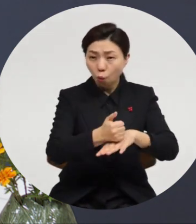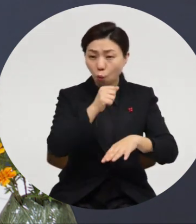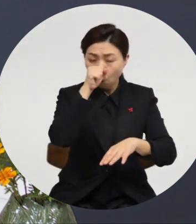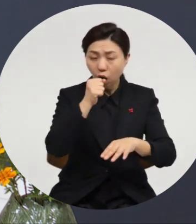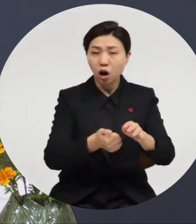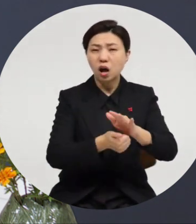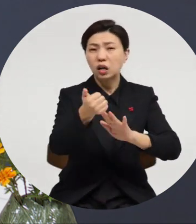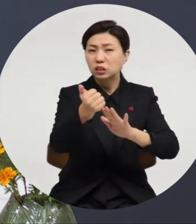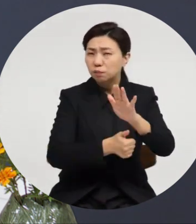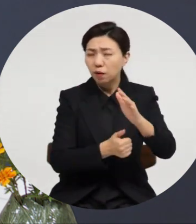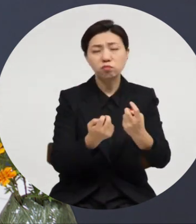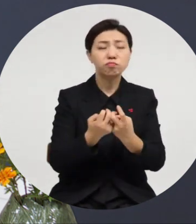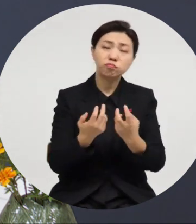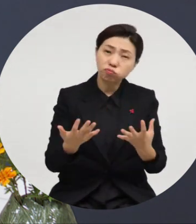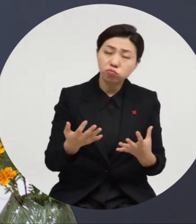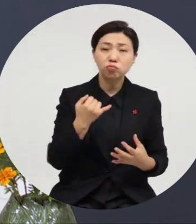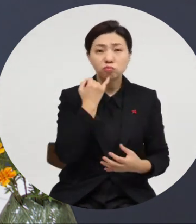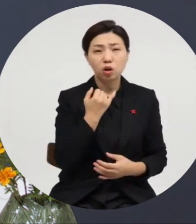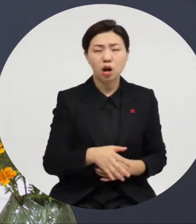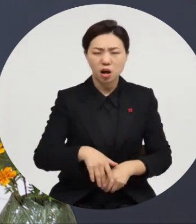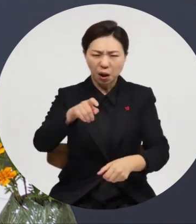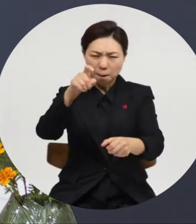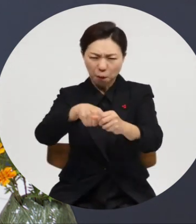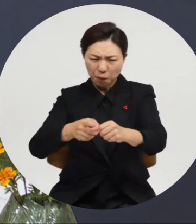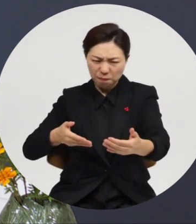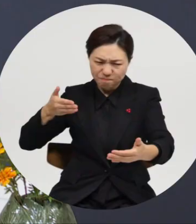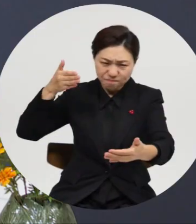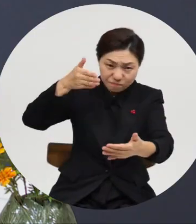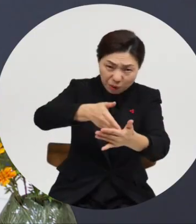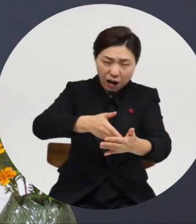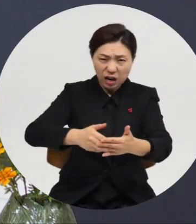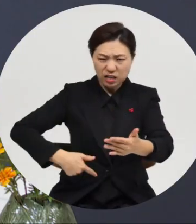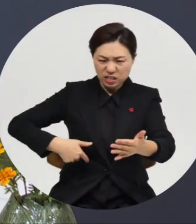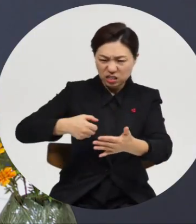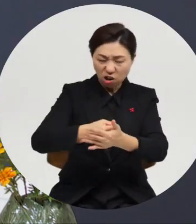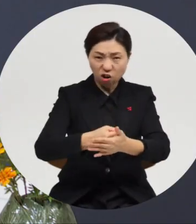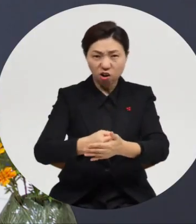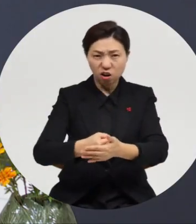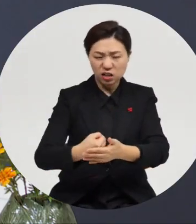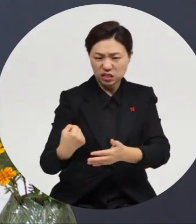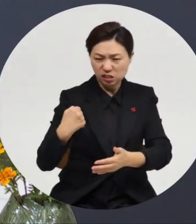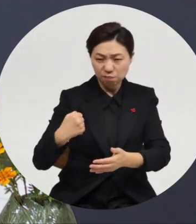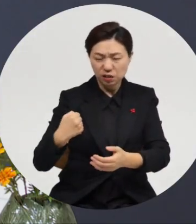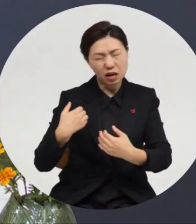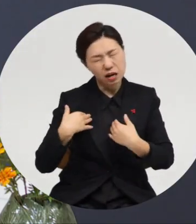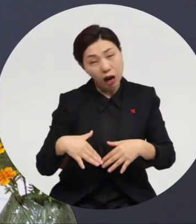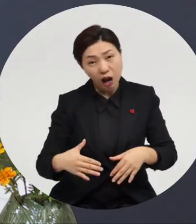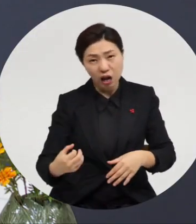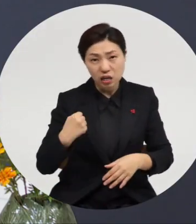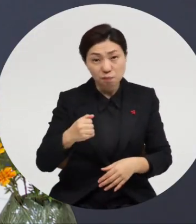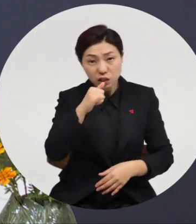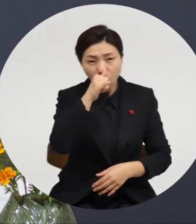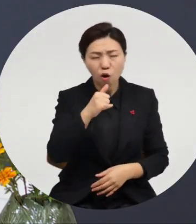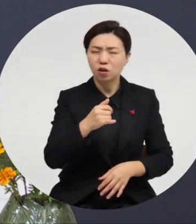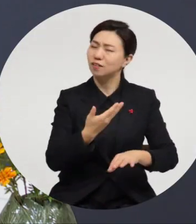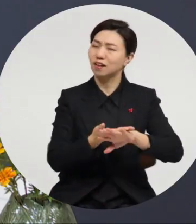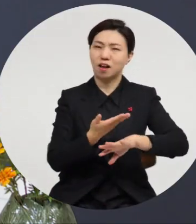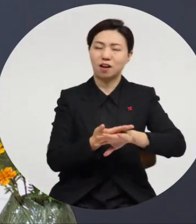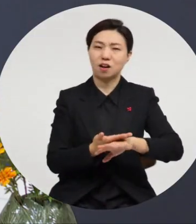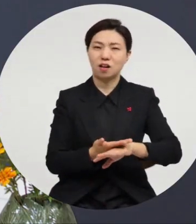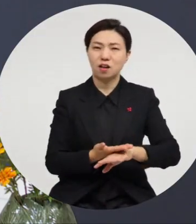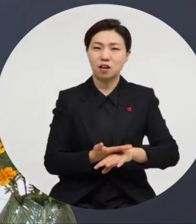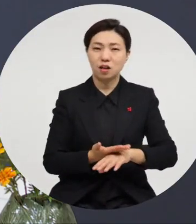그만이다. 이런 얘기예요. 그거는 목표를 달성하려는 의지가 약하냐 이런 개념하고